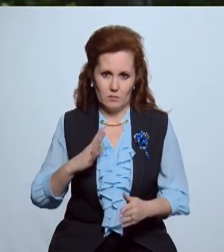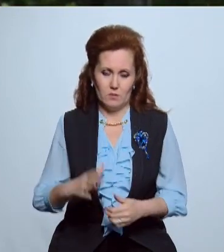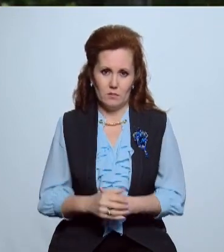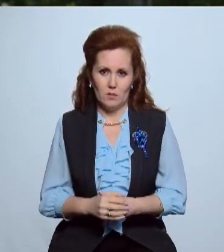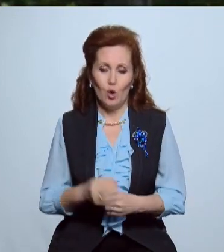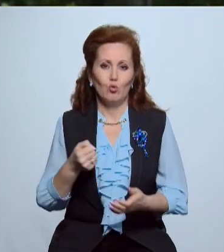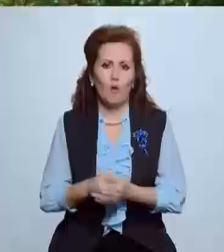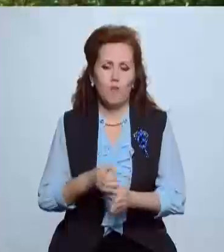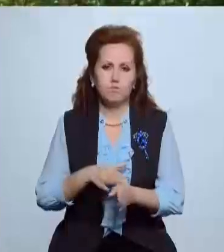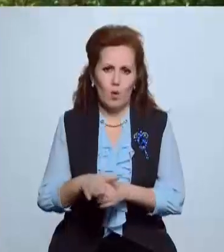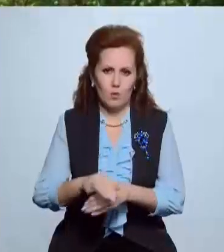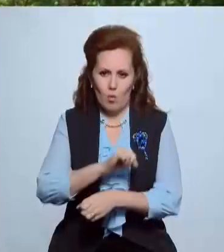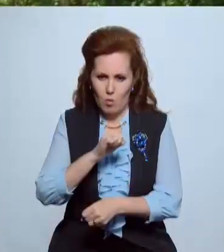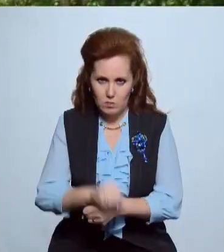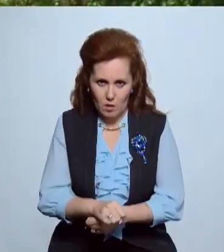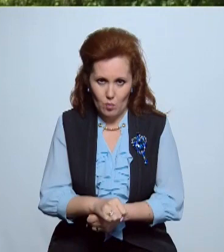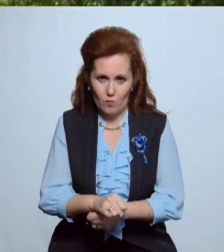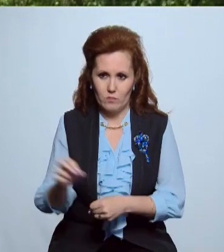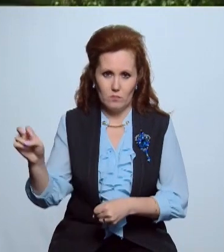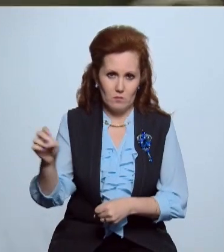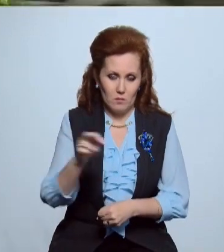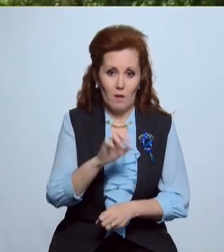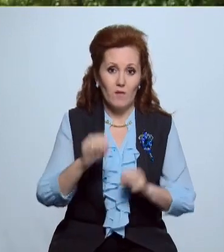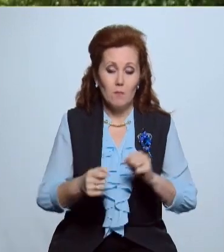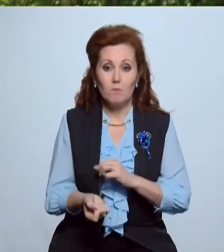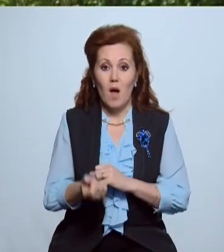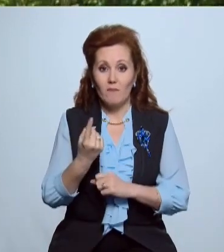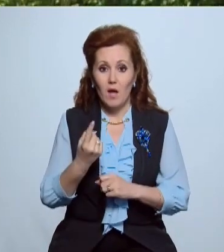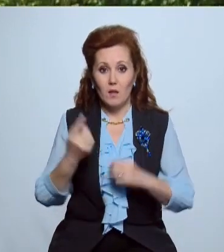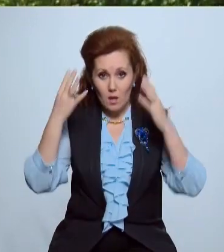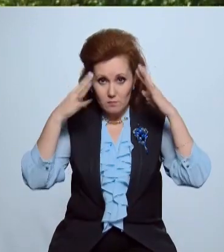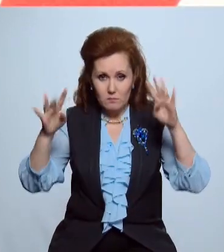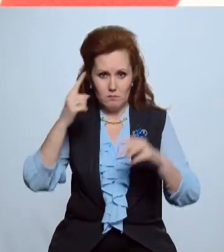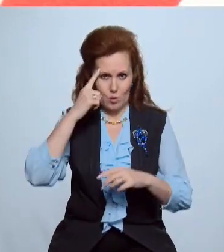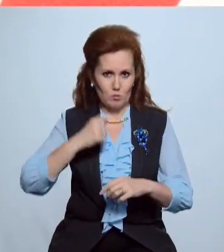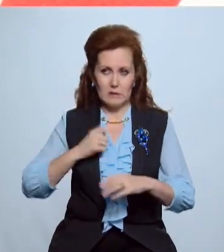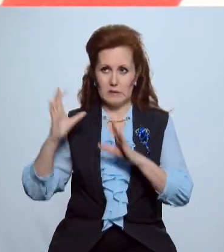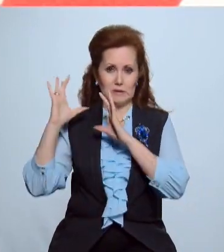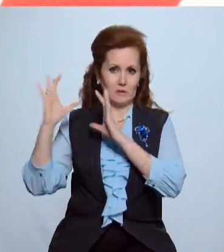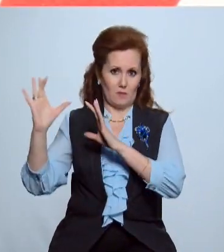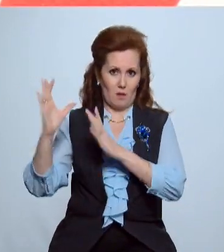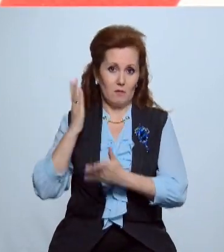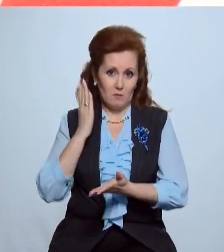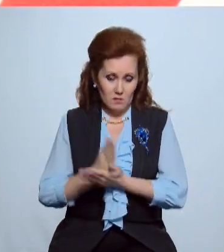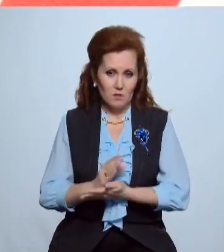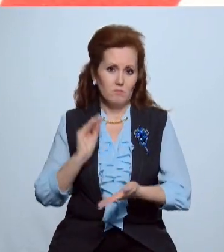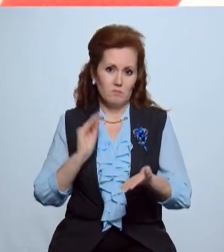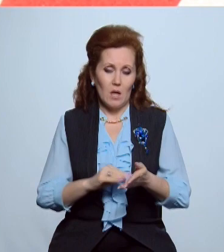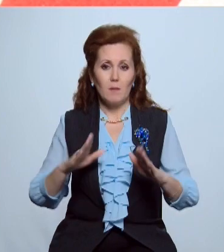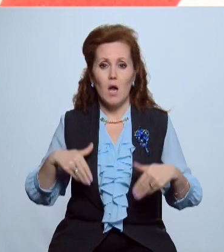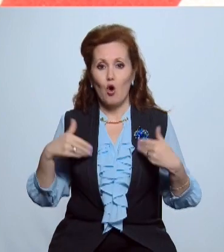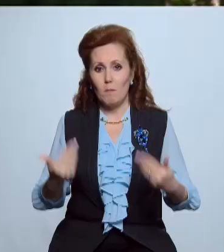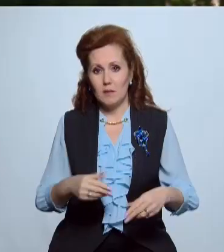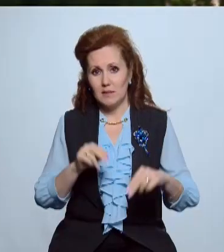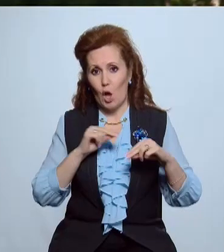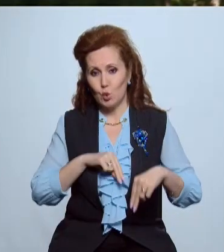планировать вплоть до полной остановки. О возможности появления животных на дорогах предупреждают знаки. Они устанавливаются по рекомендации